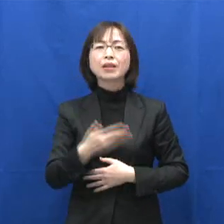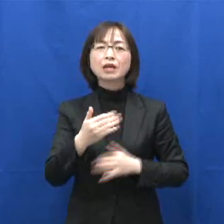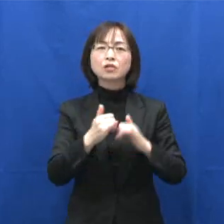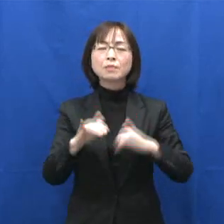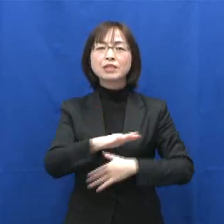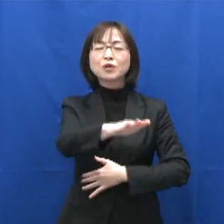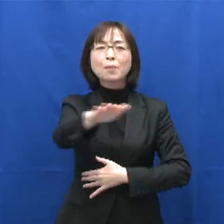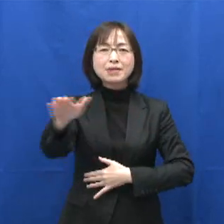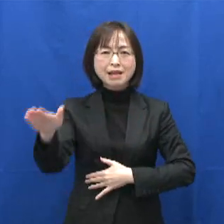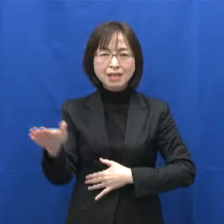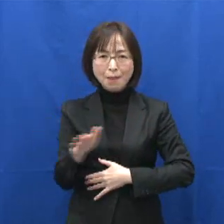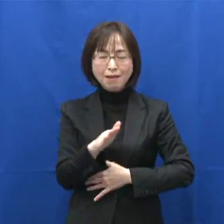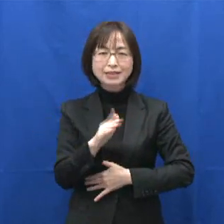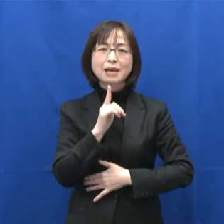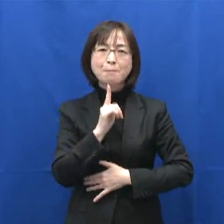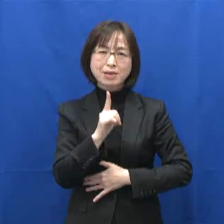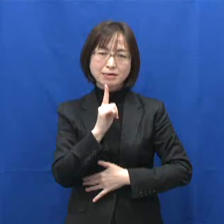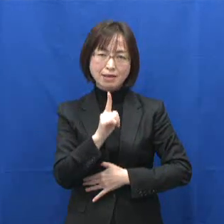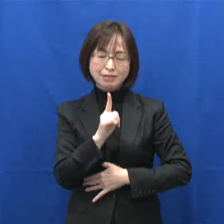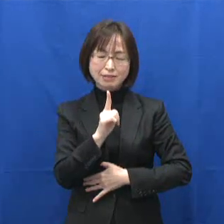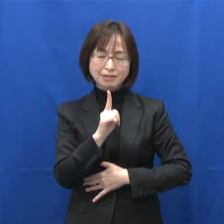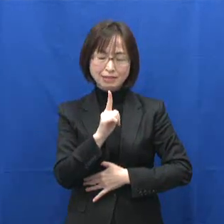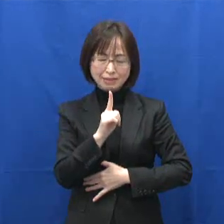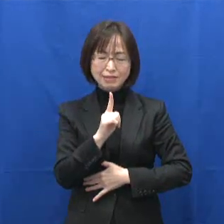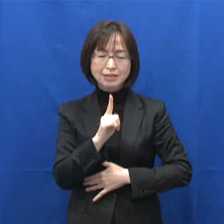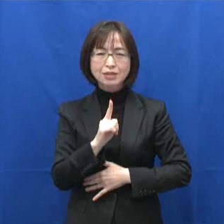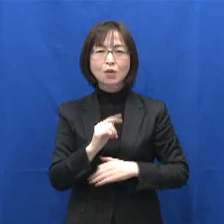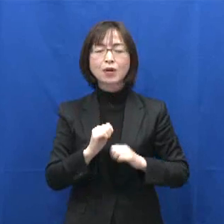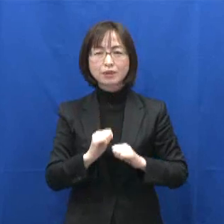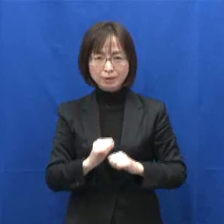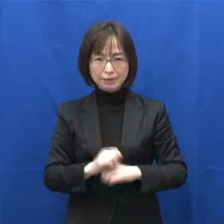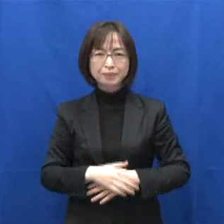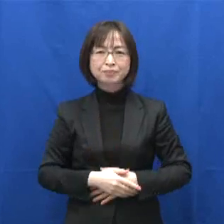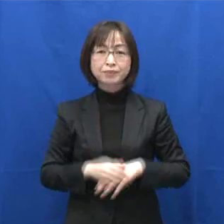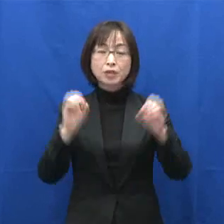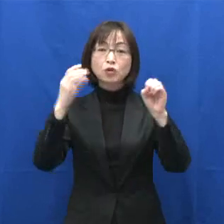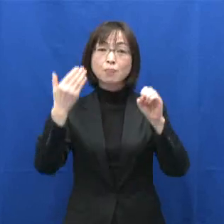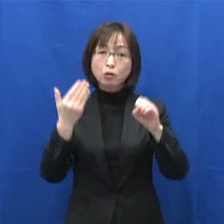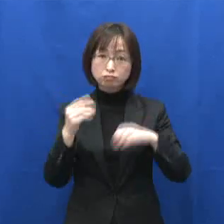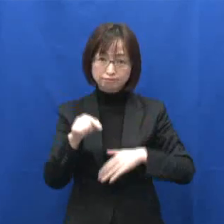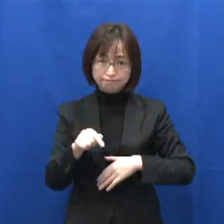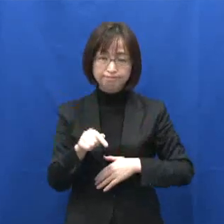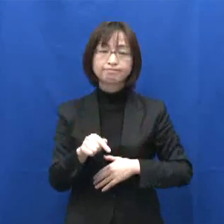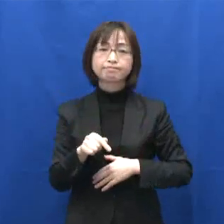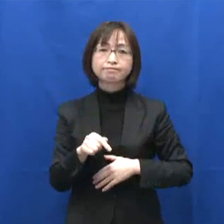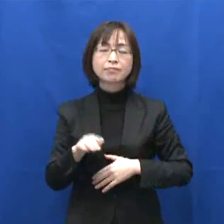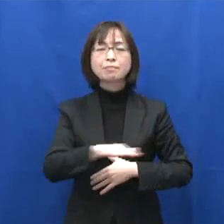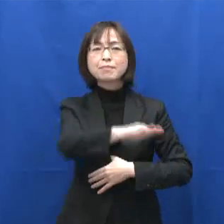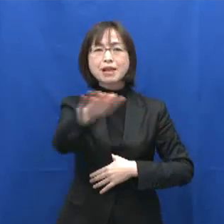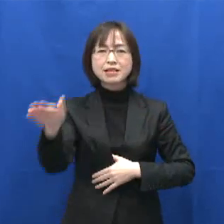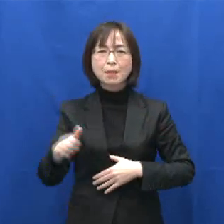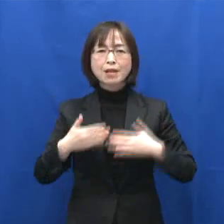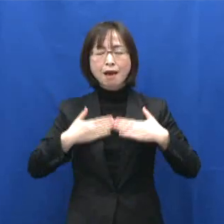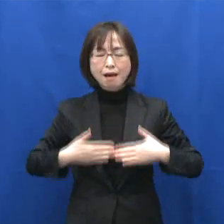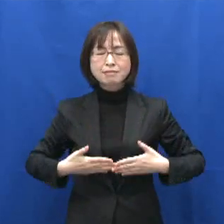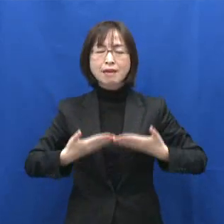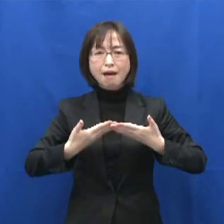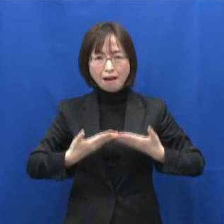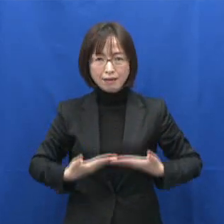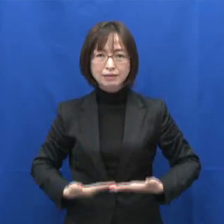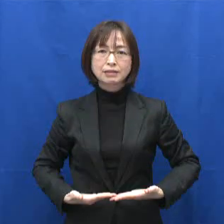の皆様へメッセージを最後に送りたいと思います。豊島区では皆様の安全安心